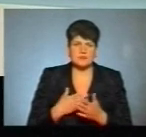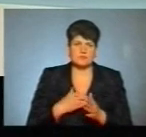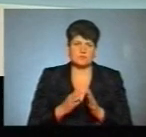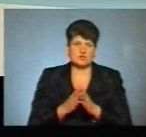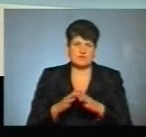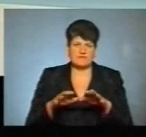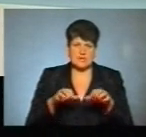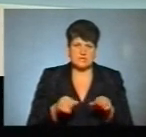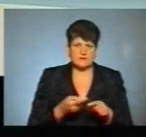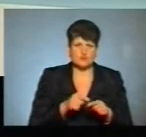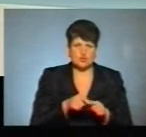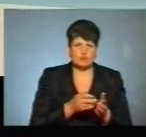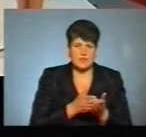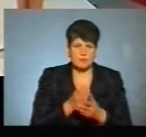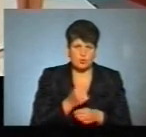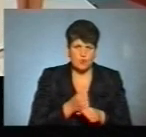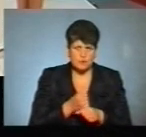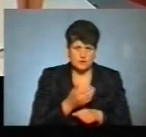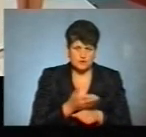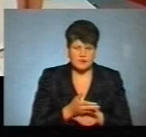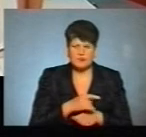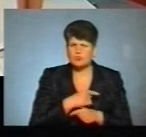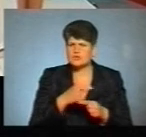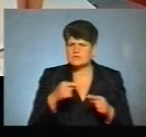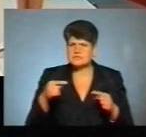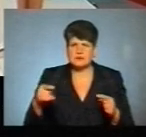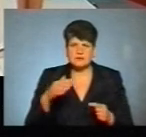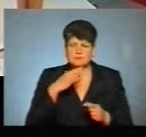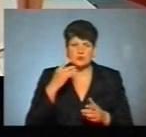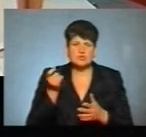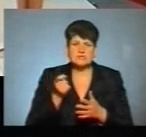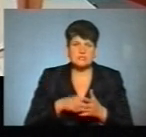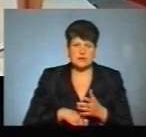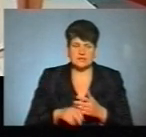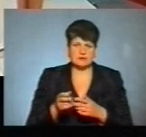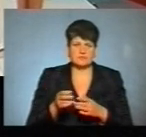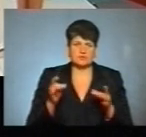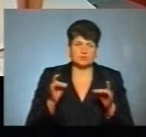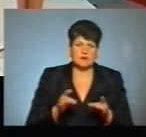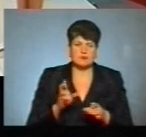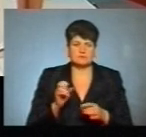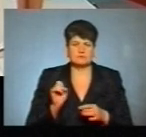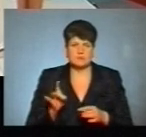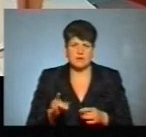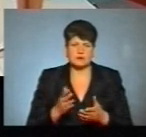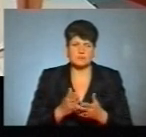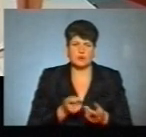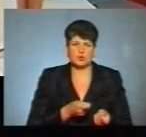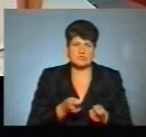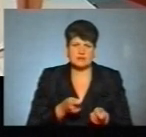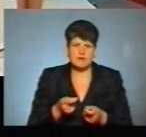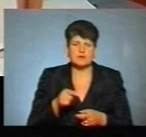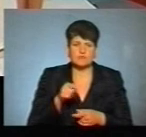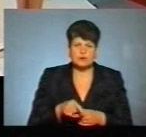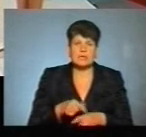закликав власників в цьому напрямку попрацювати, тому що зараз скрізь дуже багато закритих закладів, які мають і доставки, і свого роду такі. Тобто